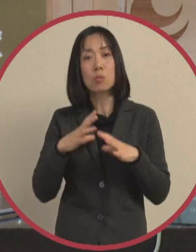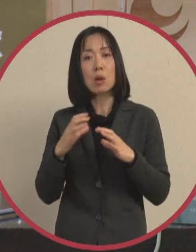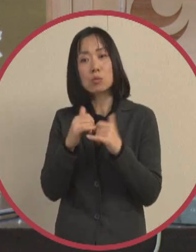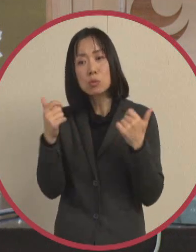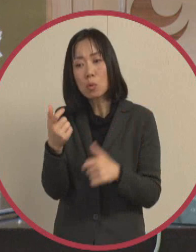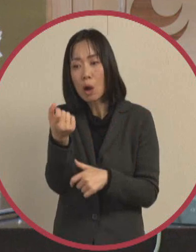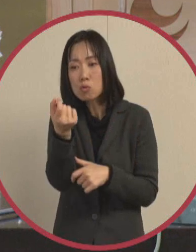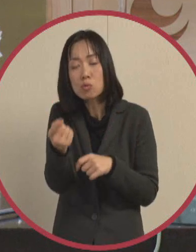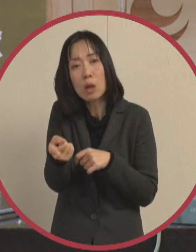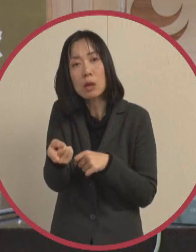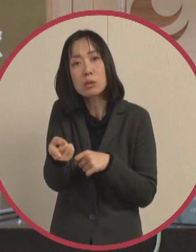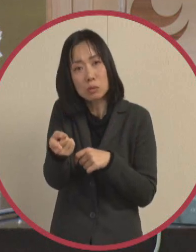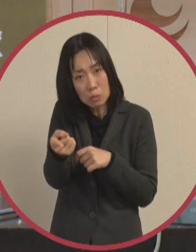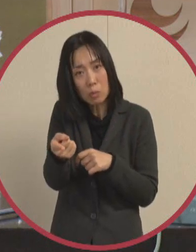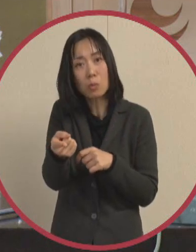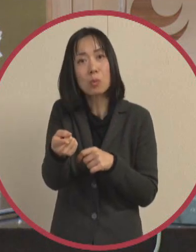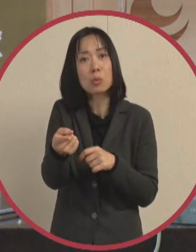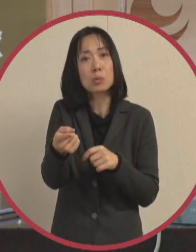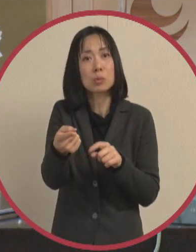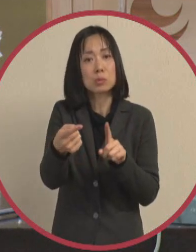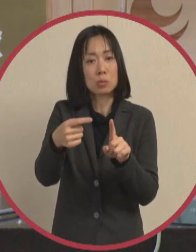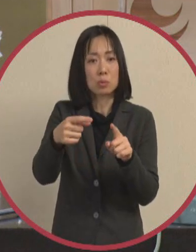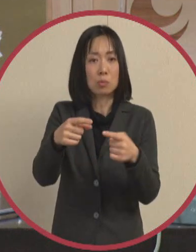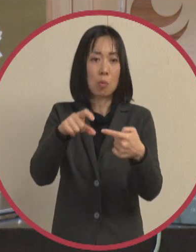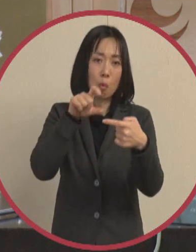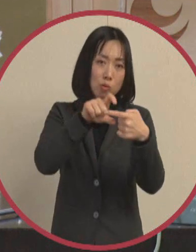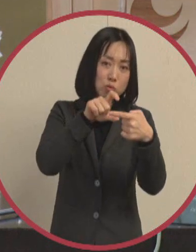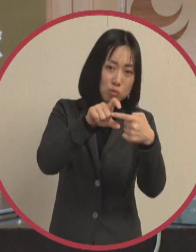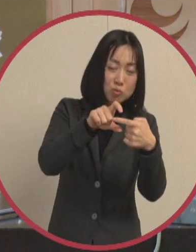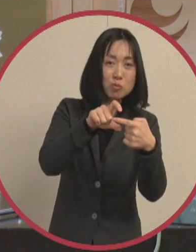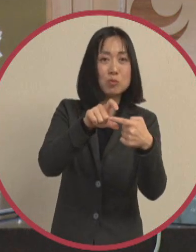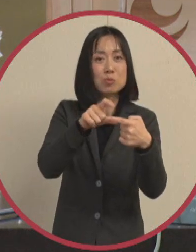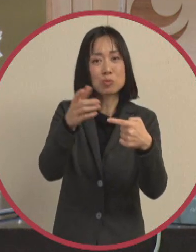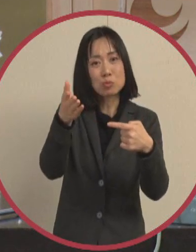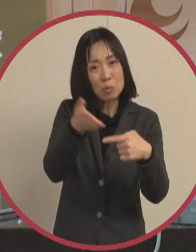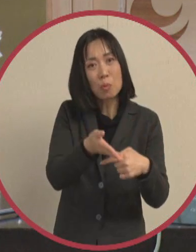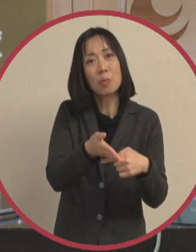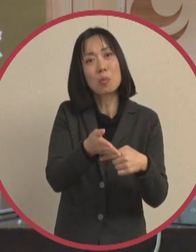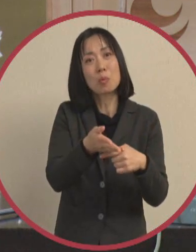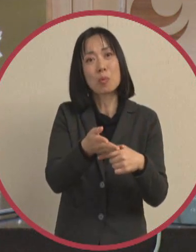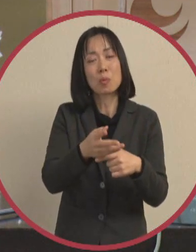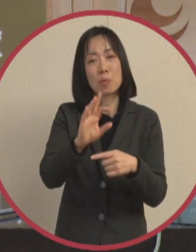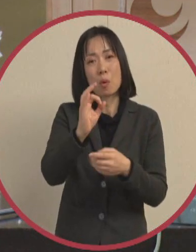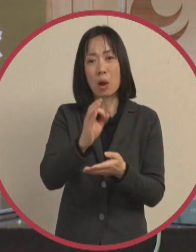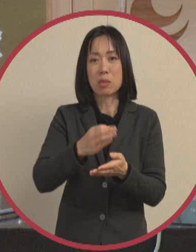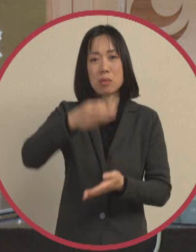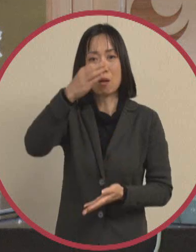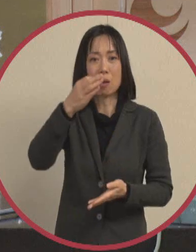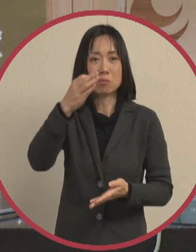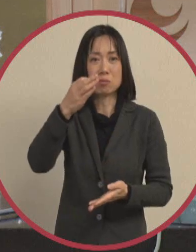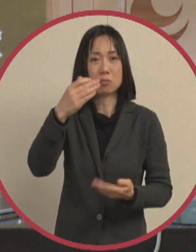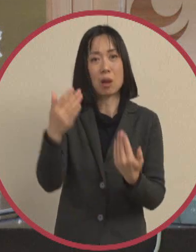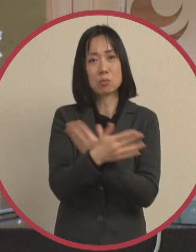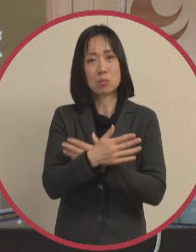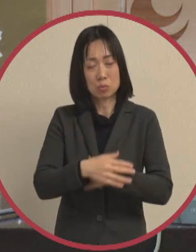もその固定費の割分はあの高くなっちゃうんですね。これは当たり前の話ですけども、まあ、当初はその